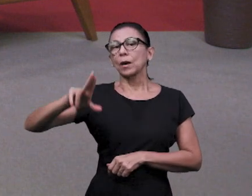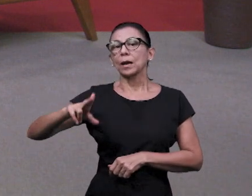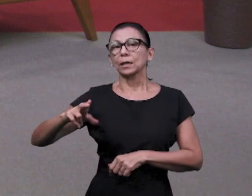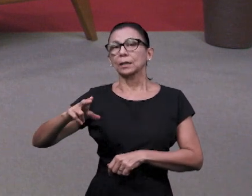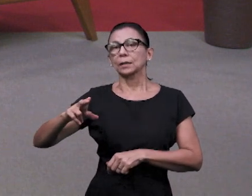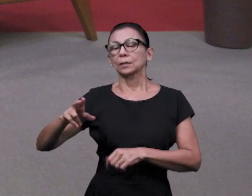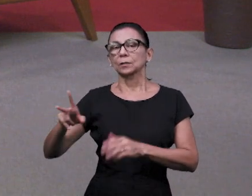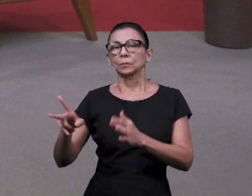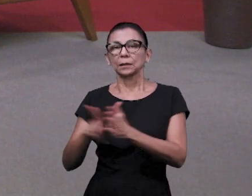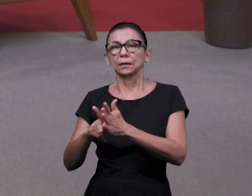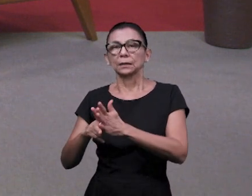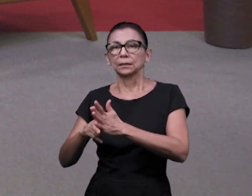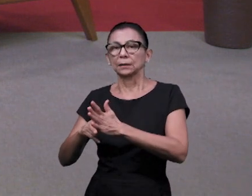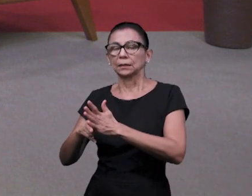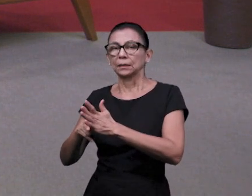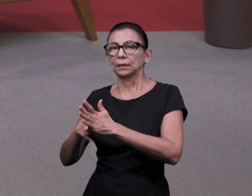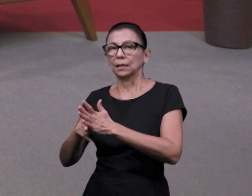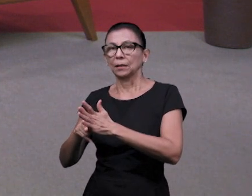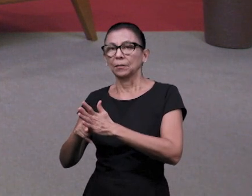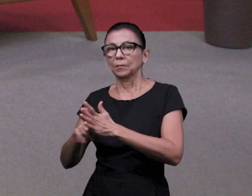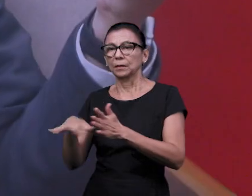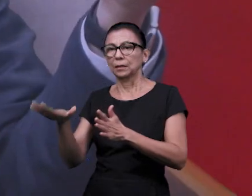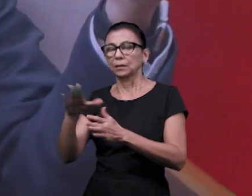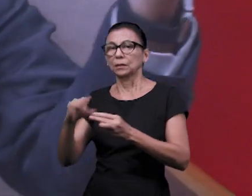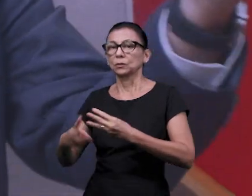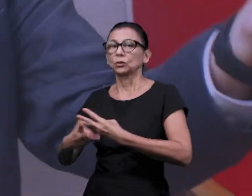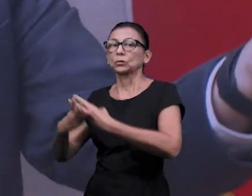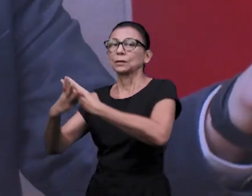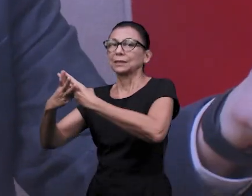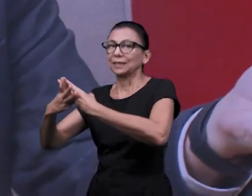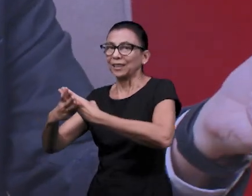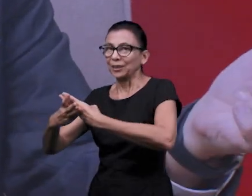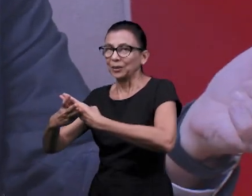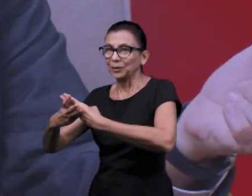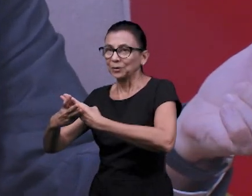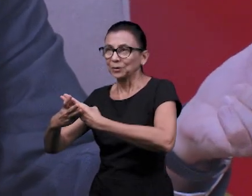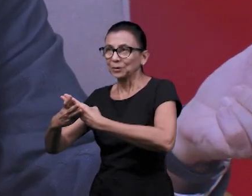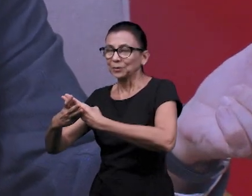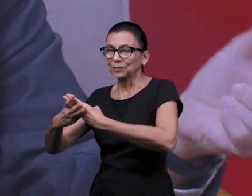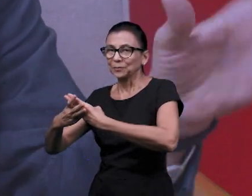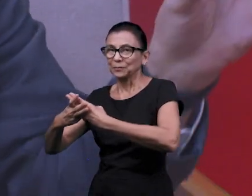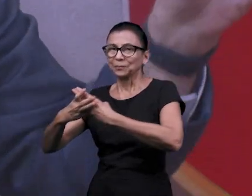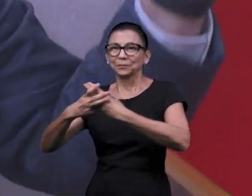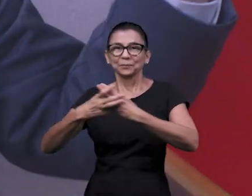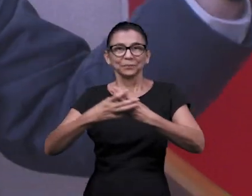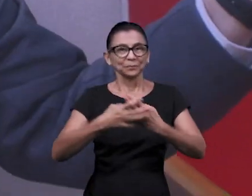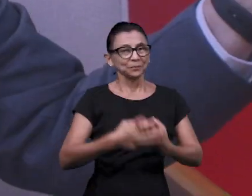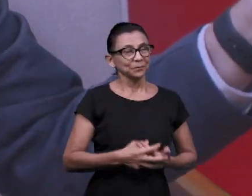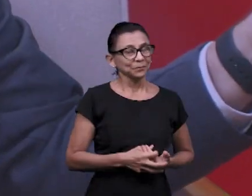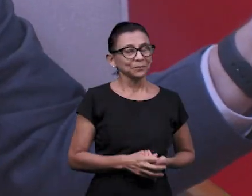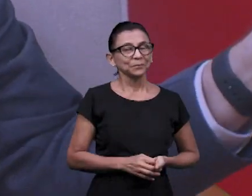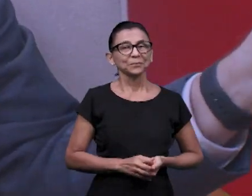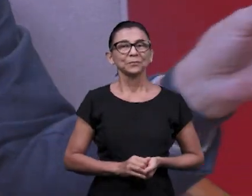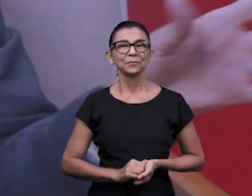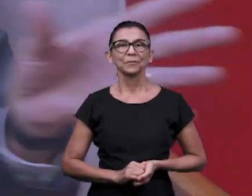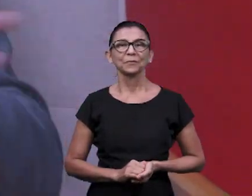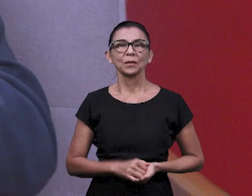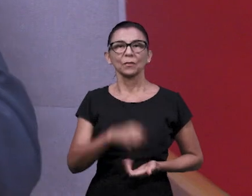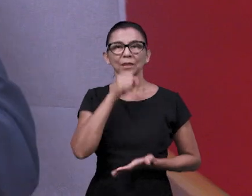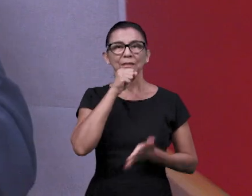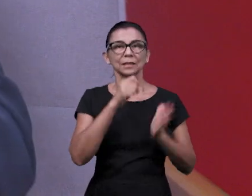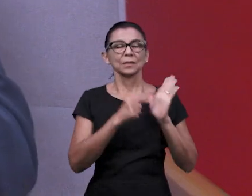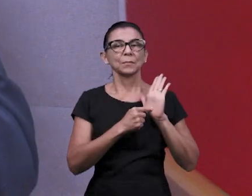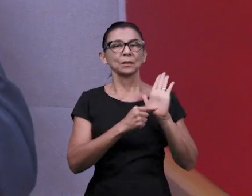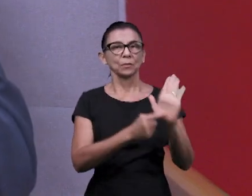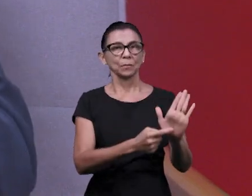tout cela a été établi dans le projet de Dieu depuis l'Ancien Testament. Nous avons vu ici plusieurs textes